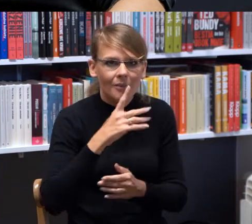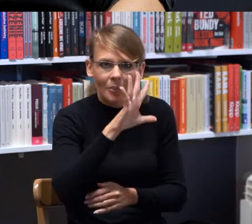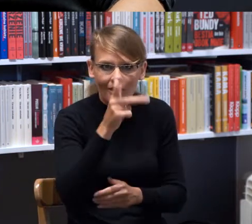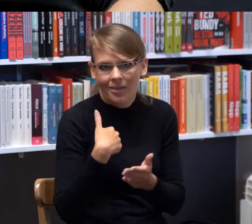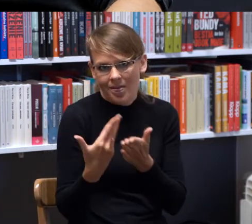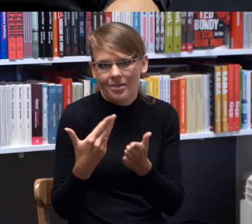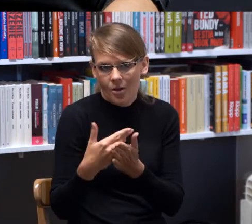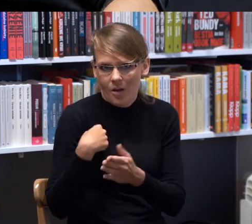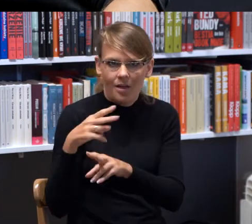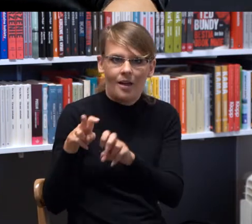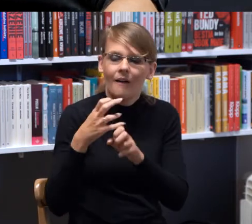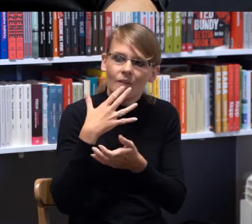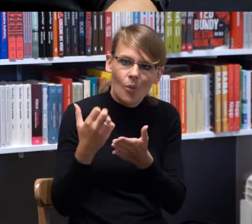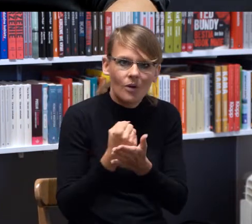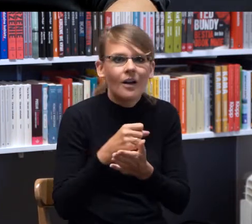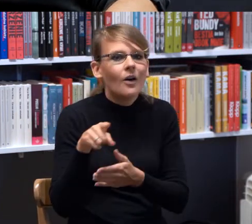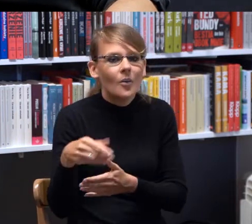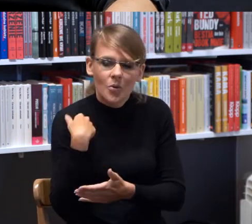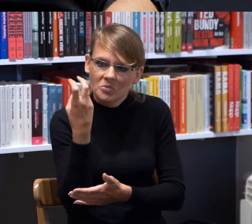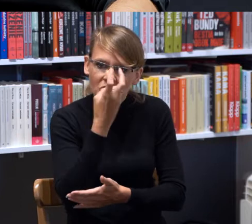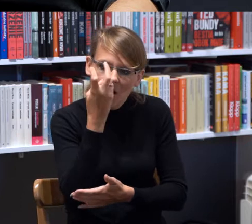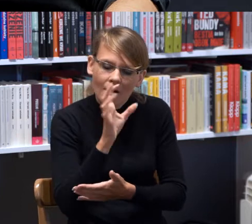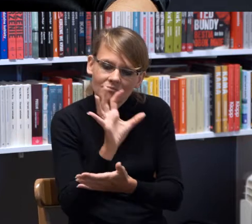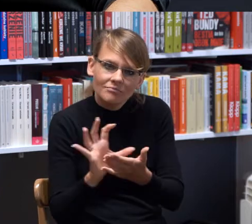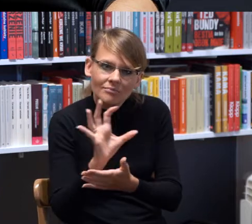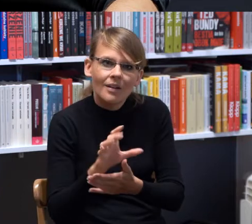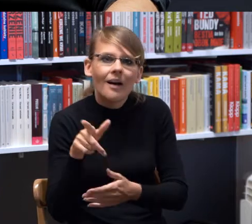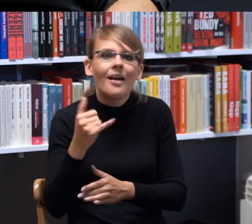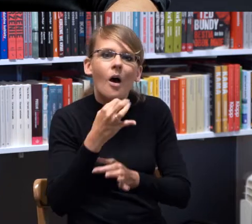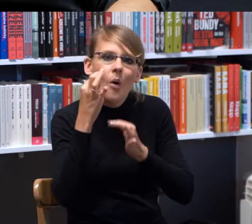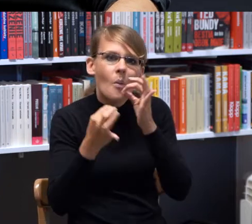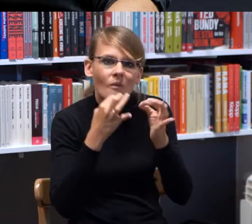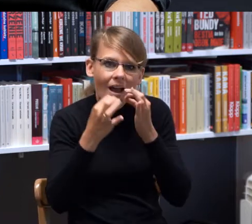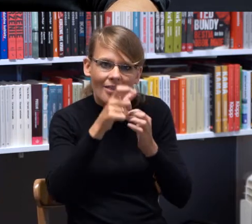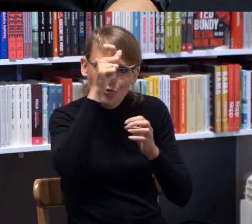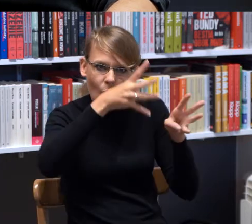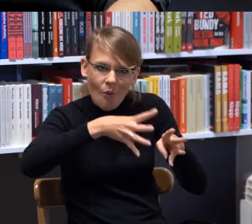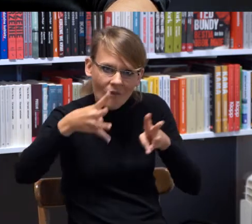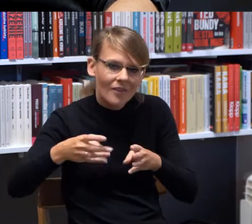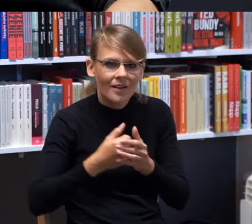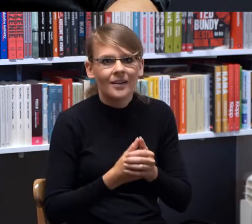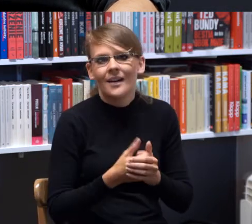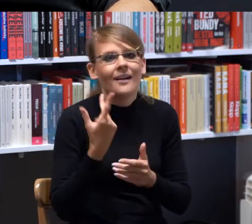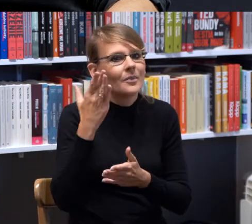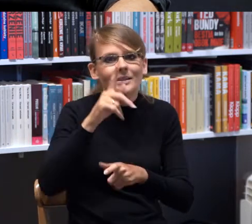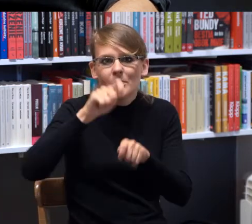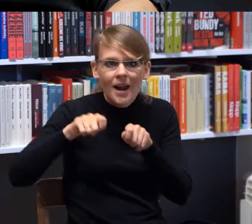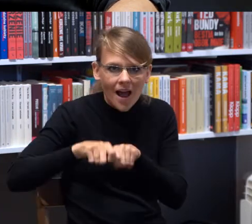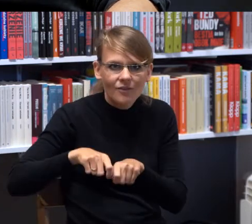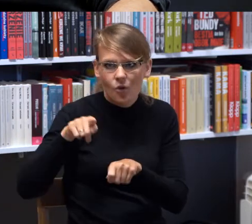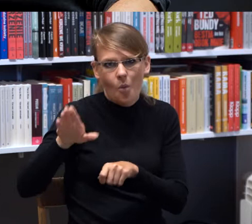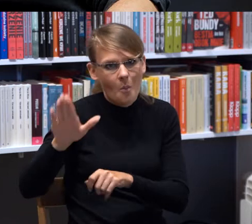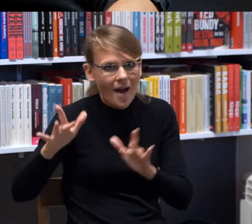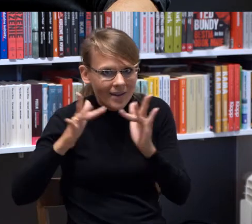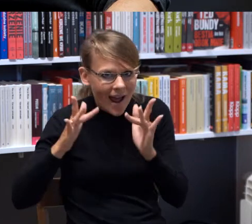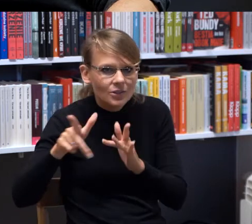niego sięgnęłam, bo dla mnie było ciekawe właśnie przyglądanie się, jak się mówi o człowieku. Więc ja nie będę weryfikować, czy ten Kępiński miał